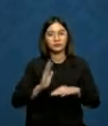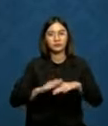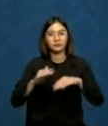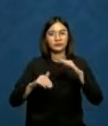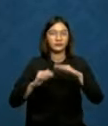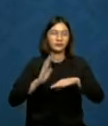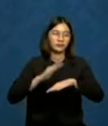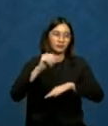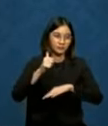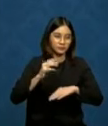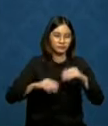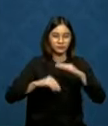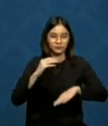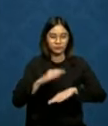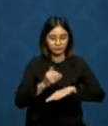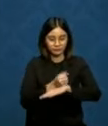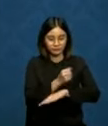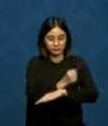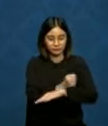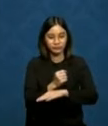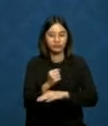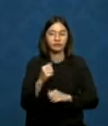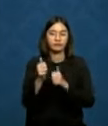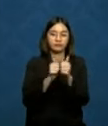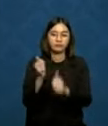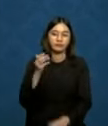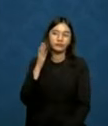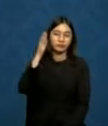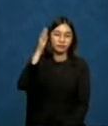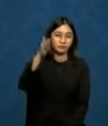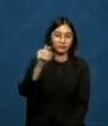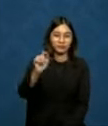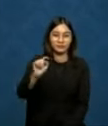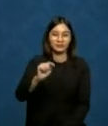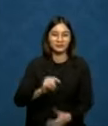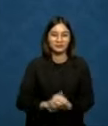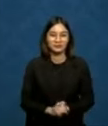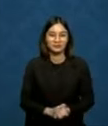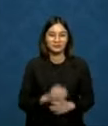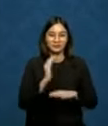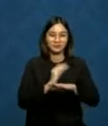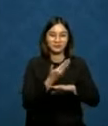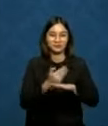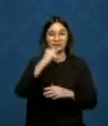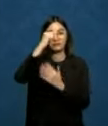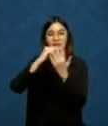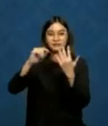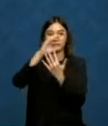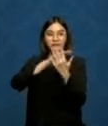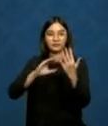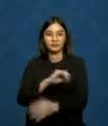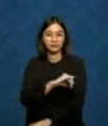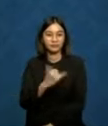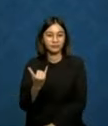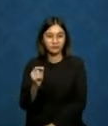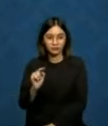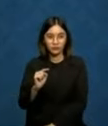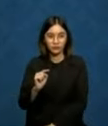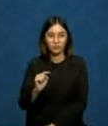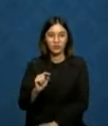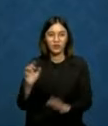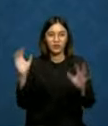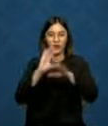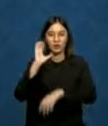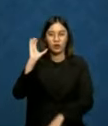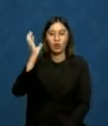งานเพื่อการแข่งขันในอนาคตมีบทวิเคราะห์ครับว่าธุรกิจของไทยบางส่วนนั้นเป็นธุรกิจแบบโลก